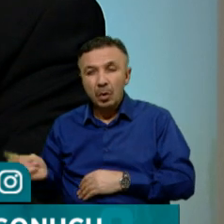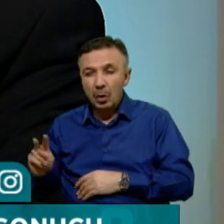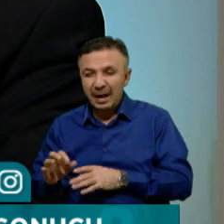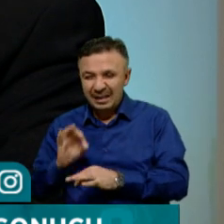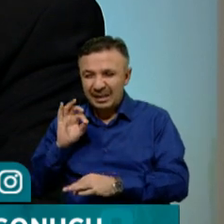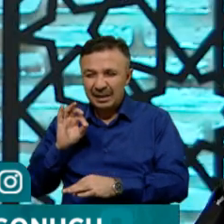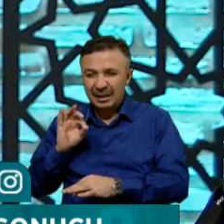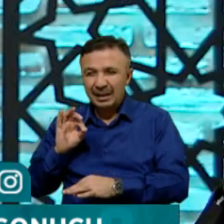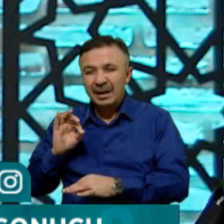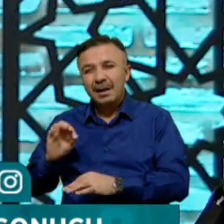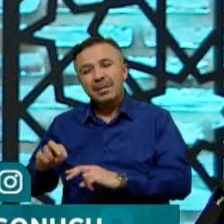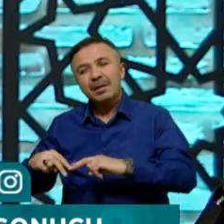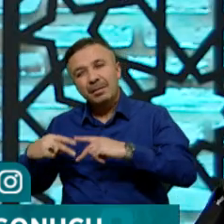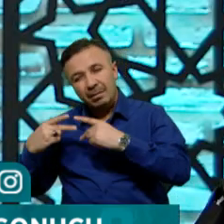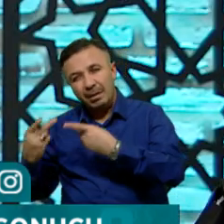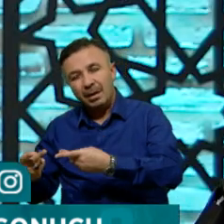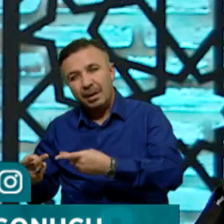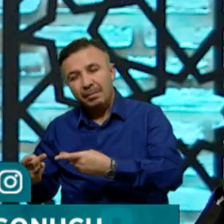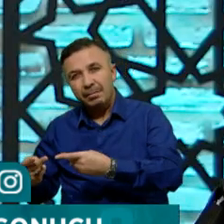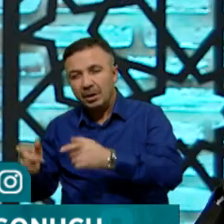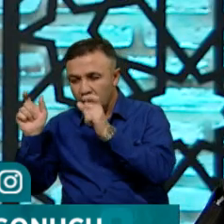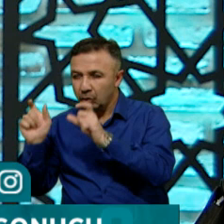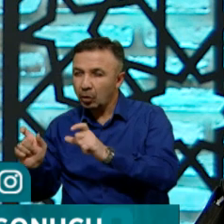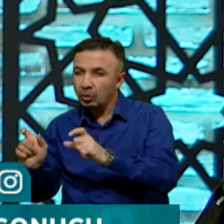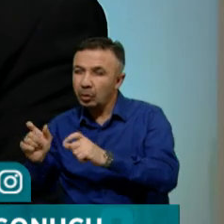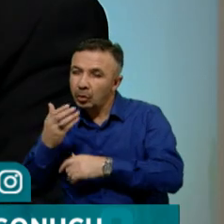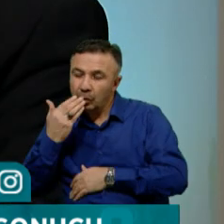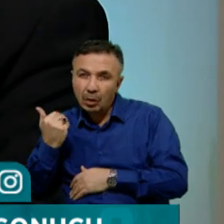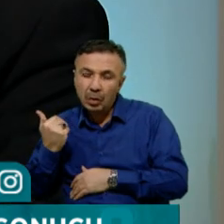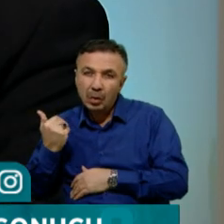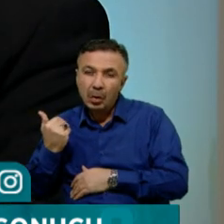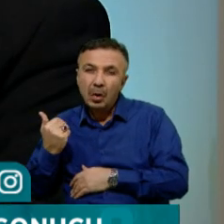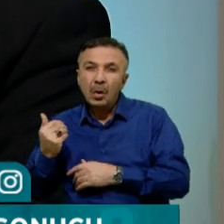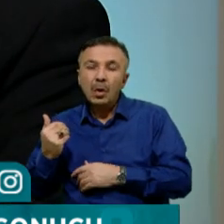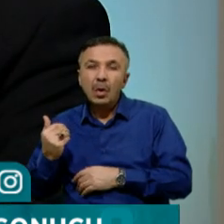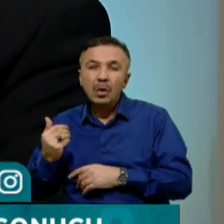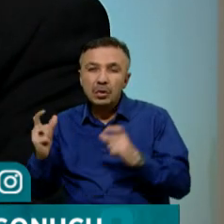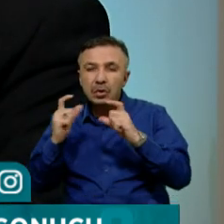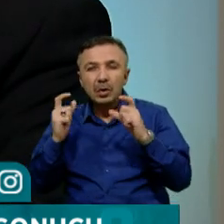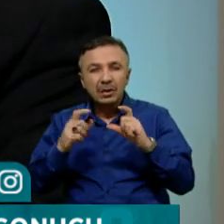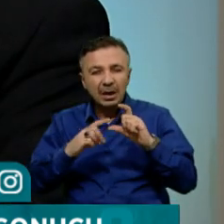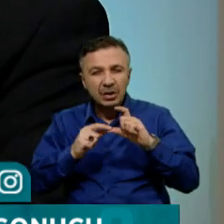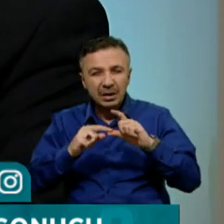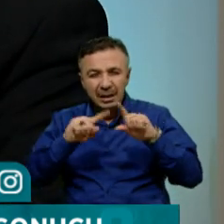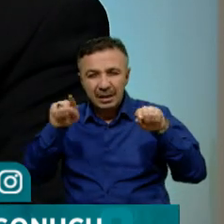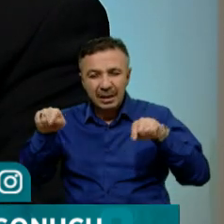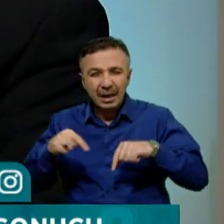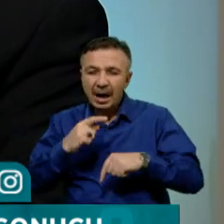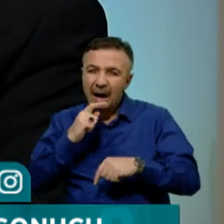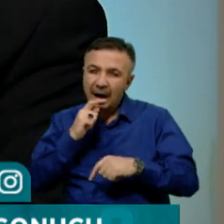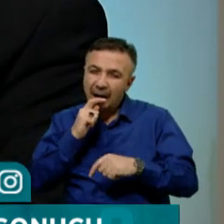yine de kalmaz Evet yine de kalmaz Çünkü o sigorta şirketi ile anlaşmıştır bu ödemiştir Öykü bu böyle